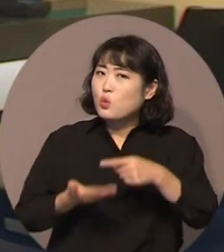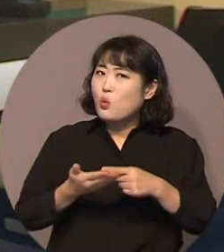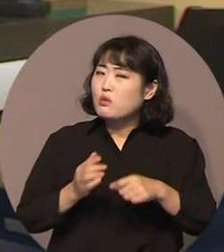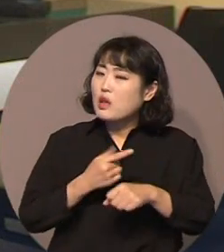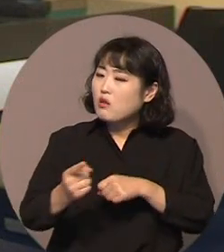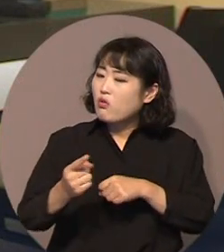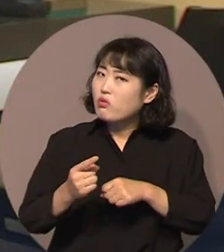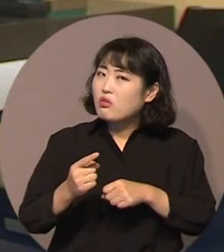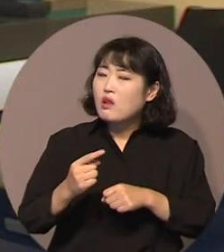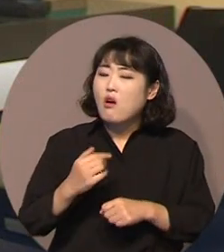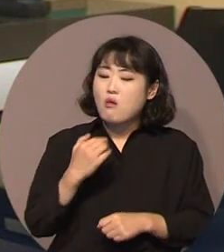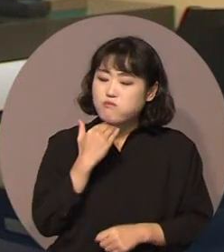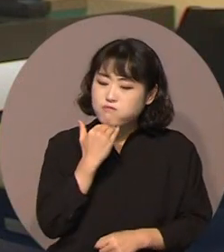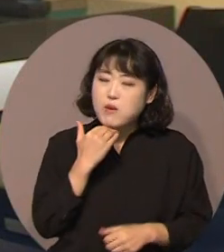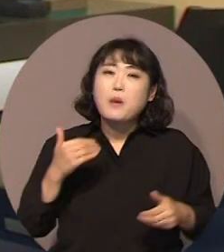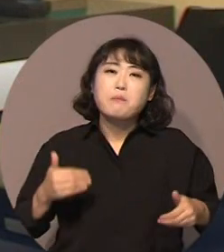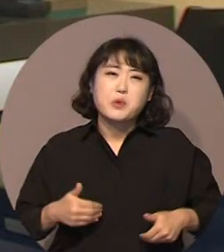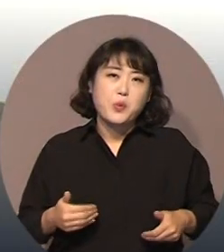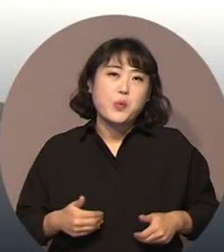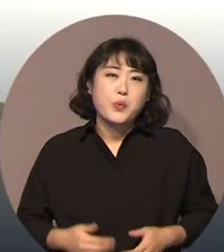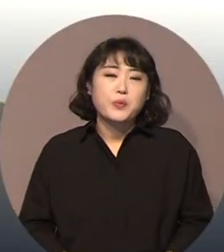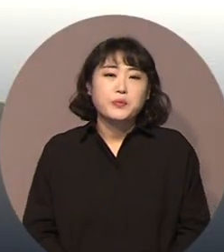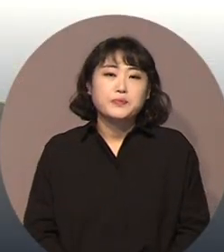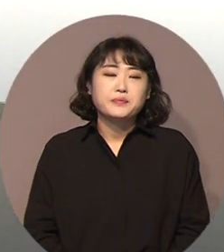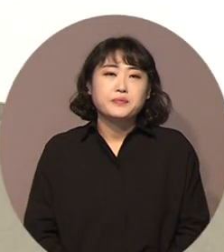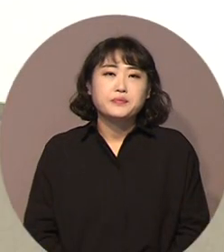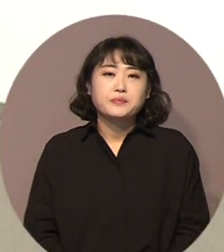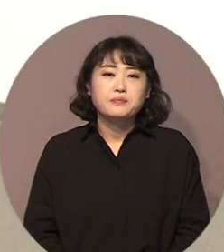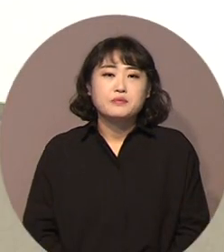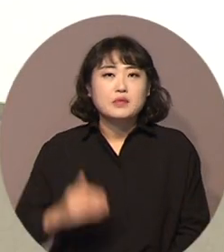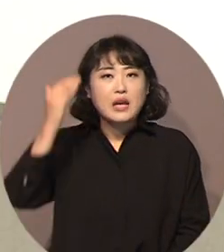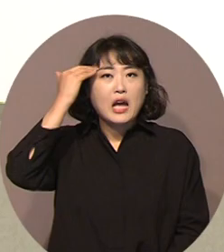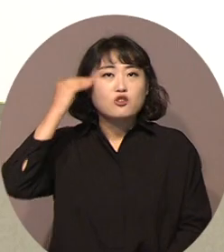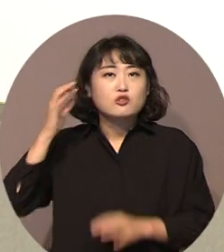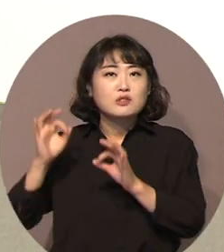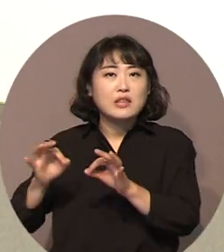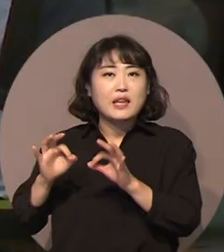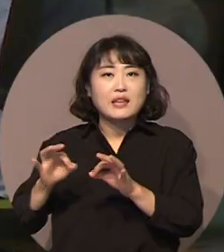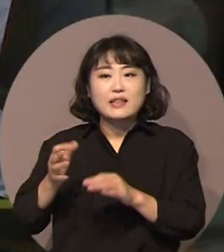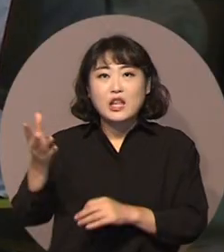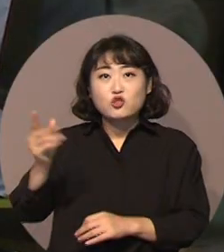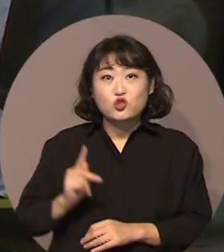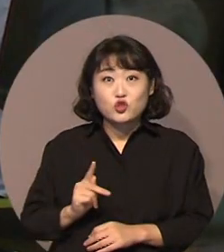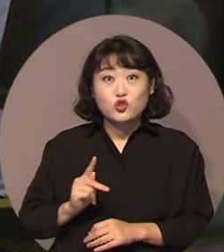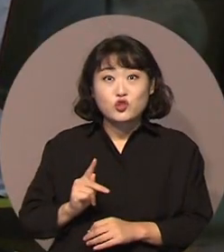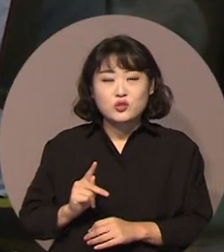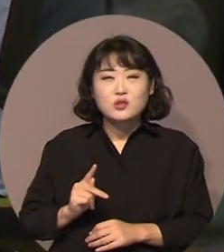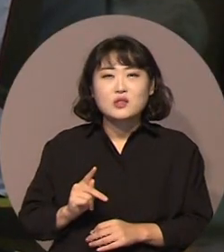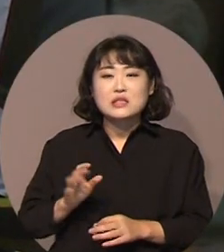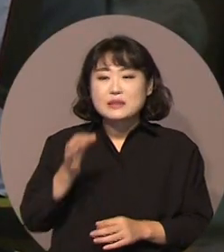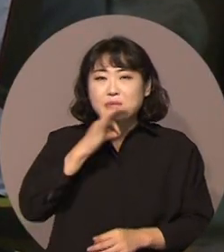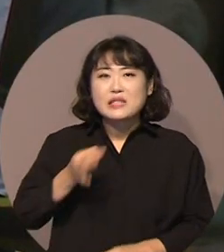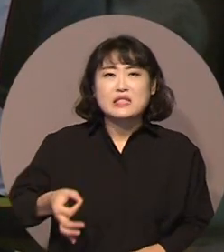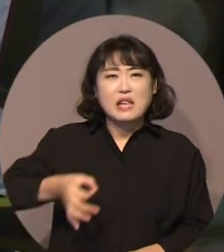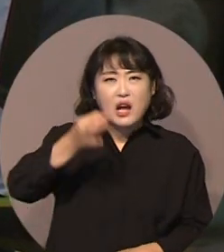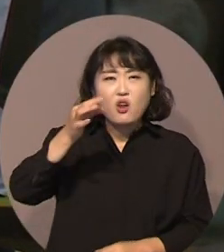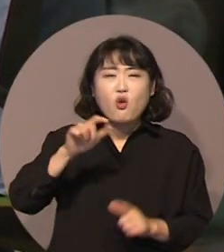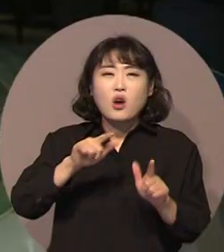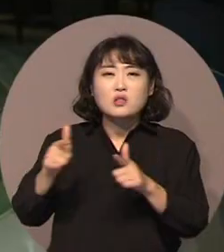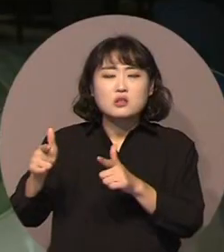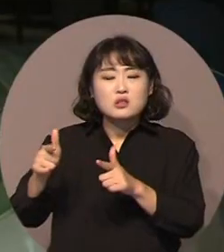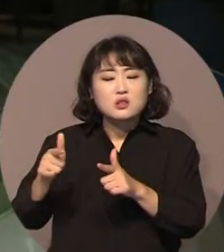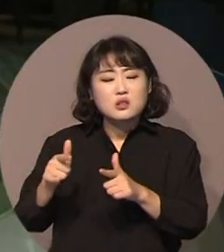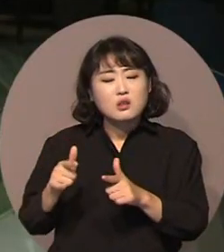보다 정확한 판단이 가능하리라 봅니다. 한국은행 대출 금리 인상 등 하반기 부동산 시장이